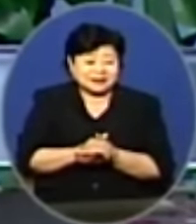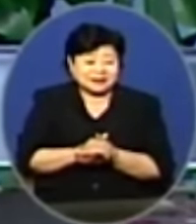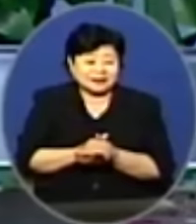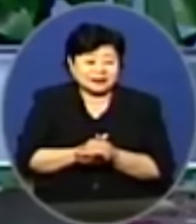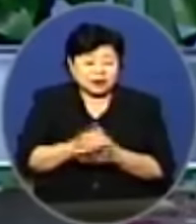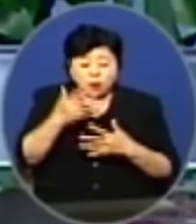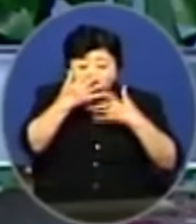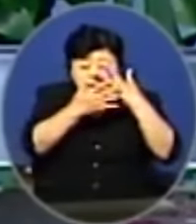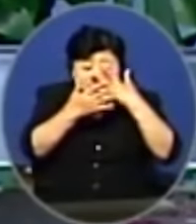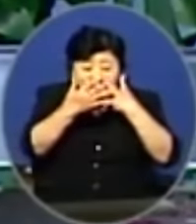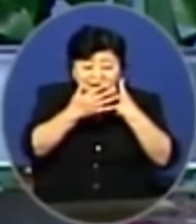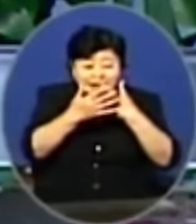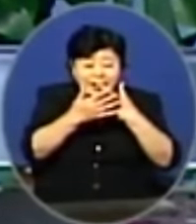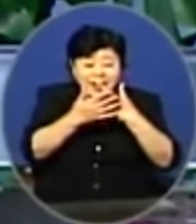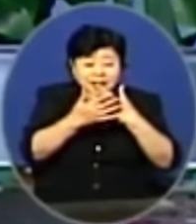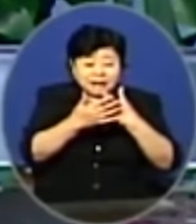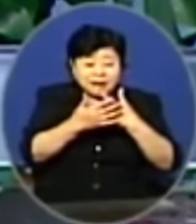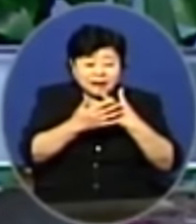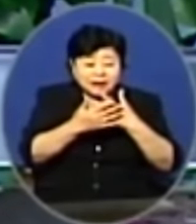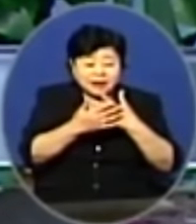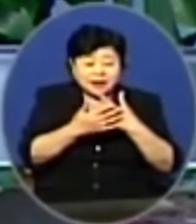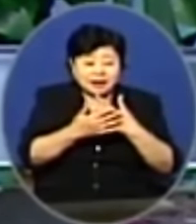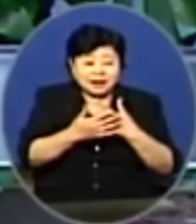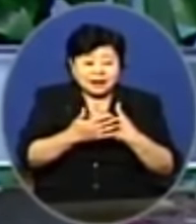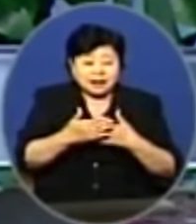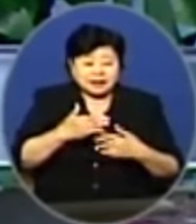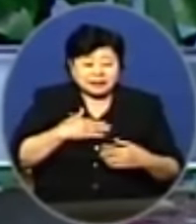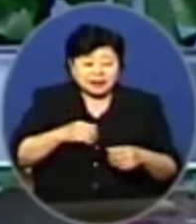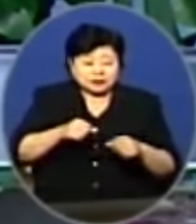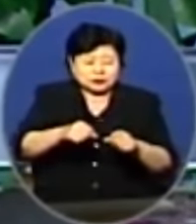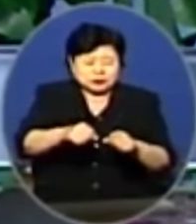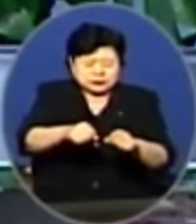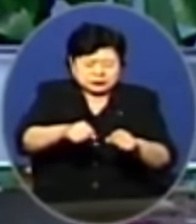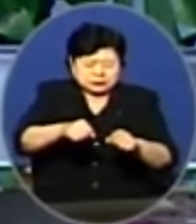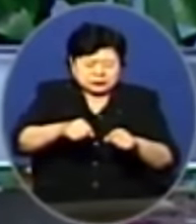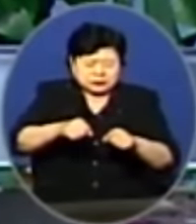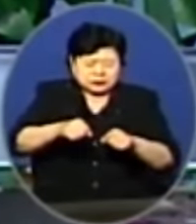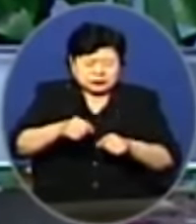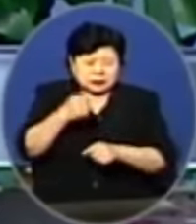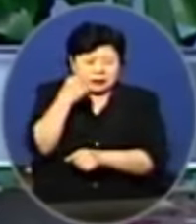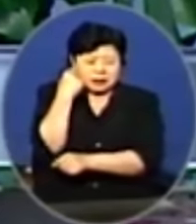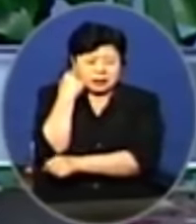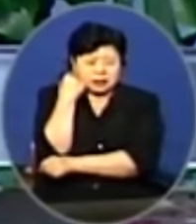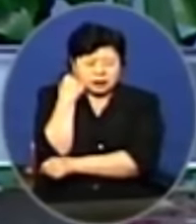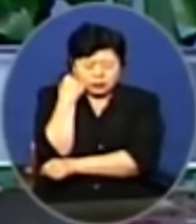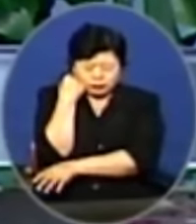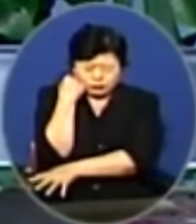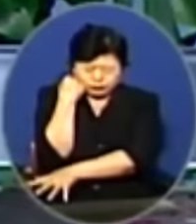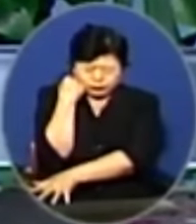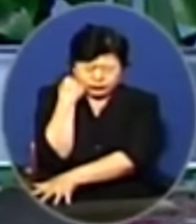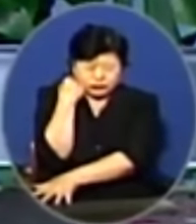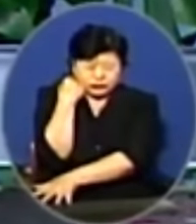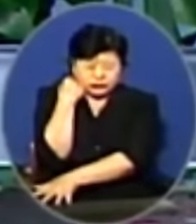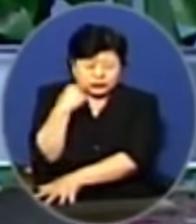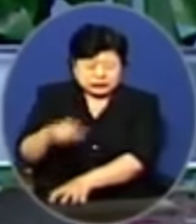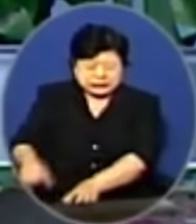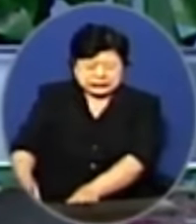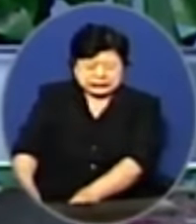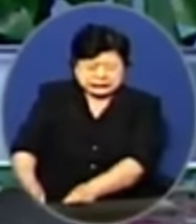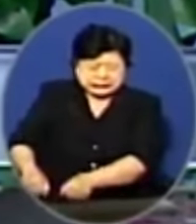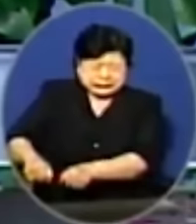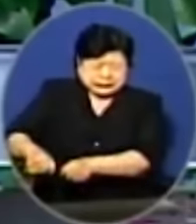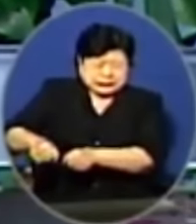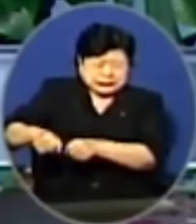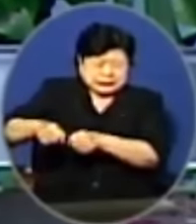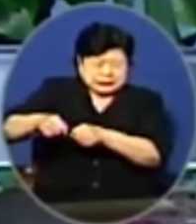환상을 봤는데 제가 잔디를 손을 잡고 잡아 당기니까 뿌리가 박혀서 안 떨어져요. 그 잔디를